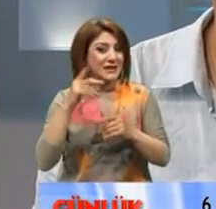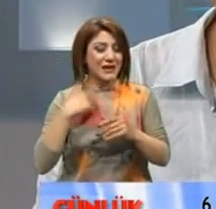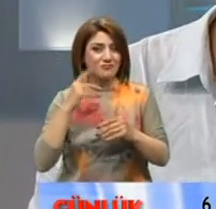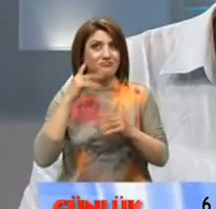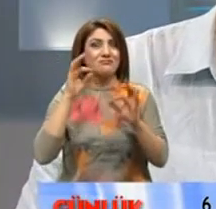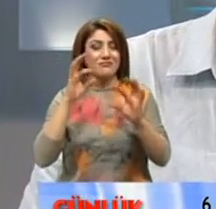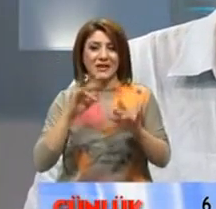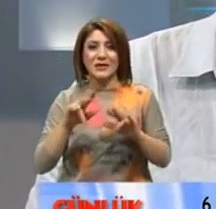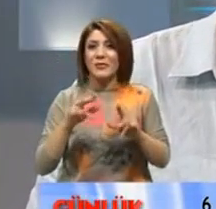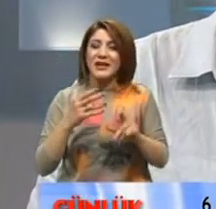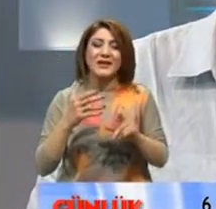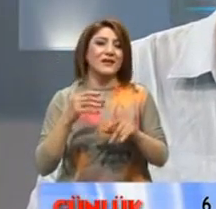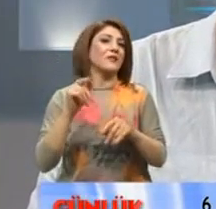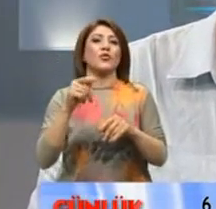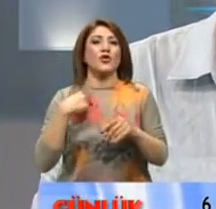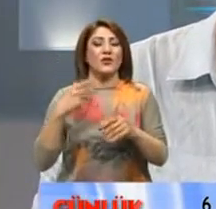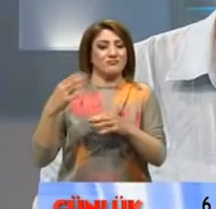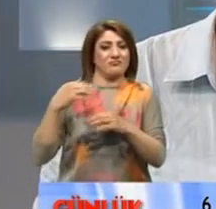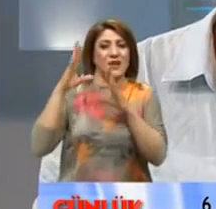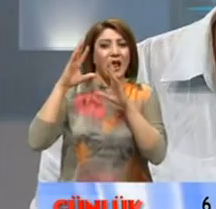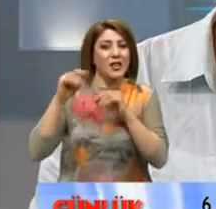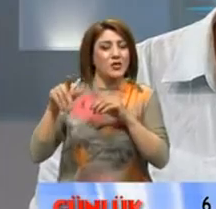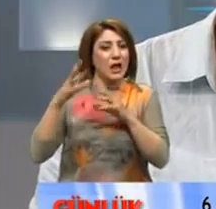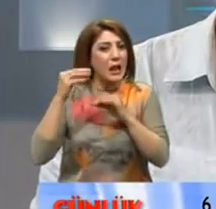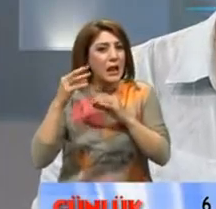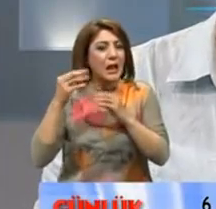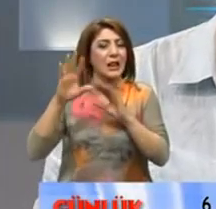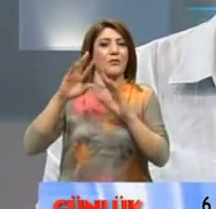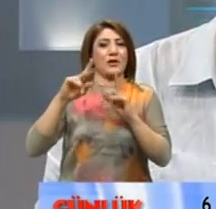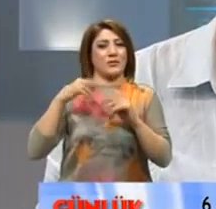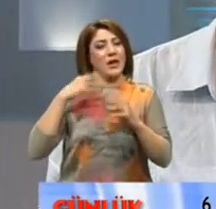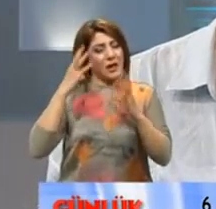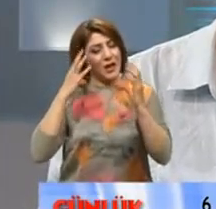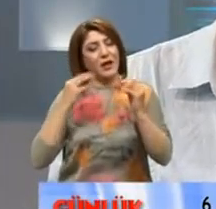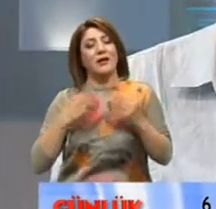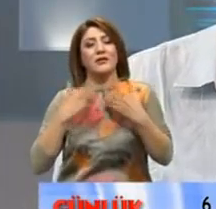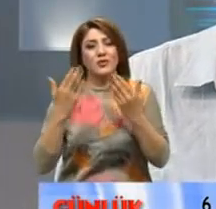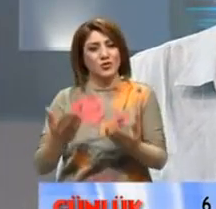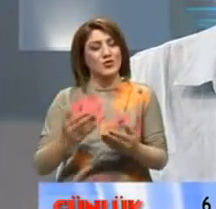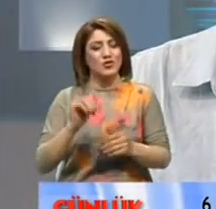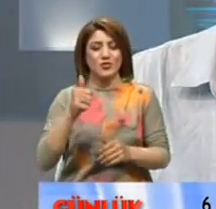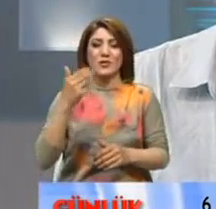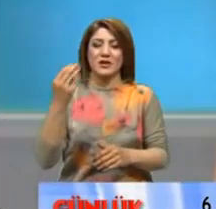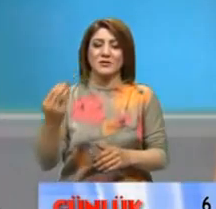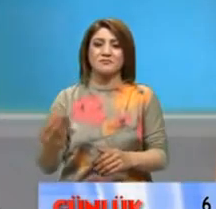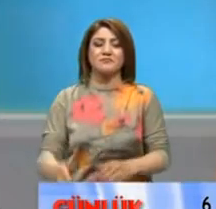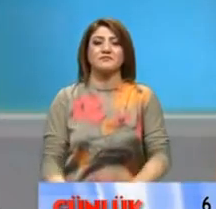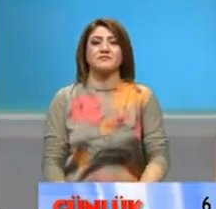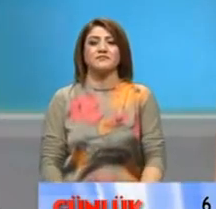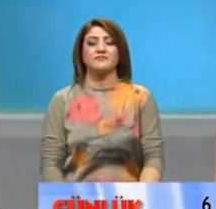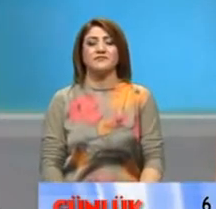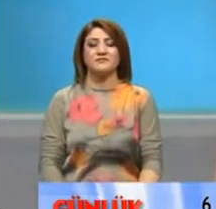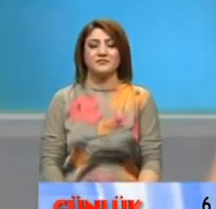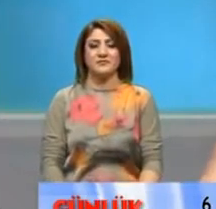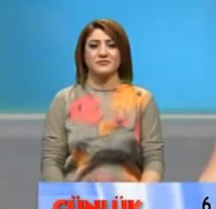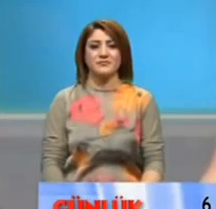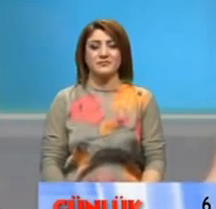tepkiler üzerinden takip edemediklerini, anlayıp anlayamadıklarını kestirebiliyoruz. Harika. Nice